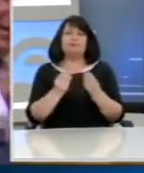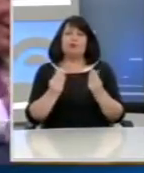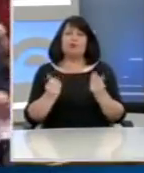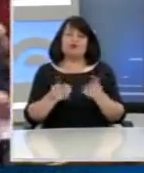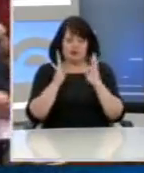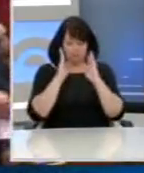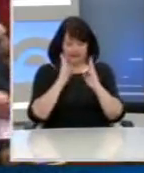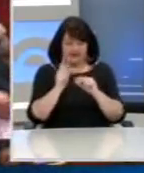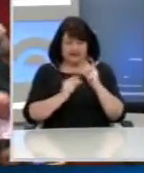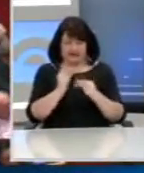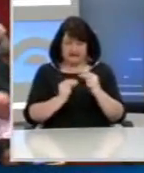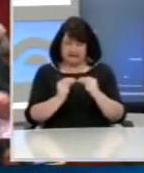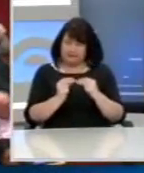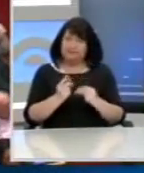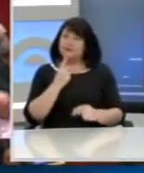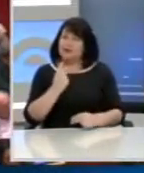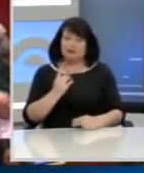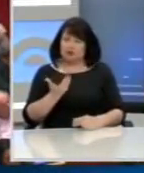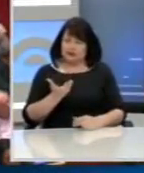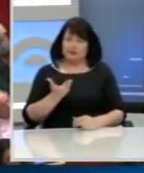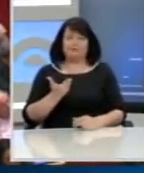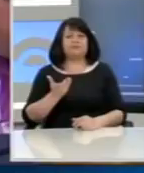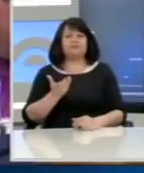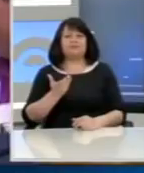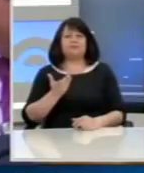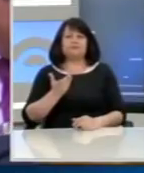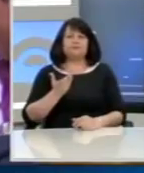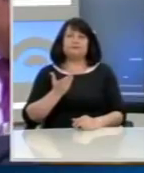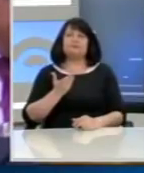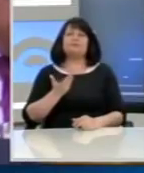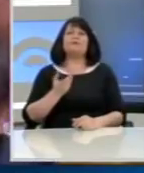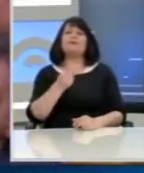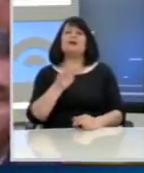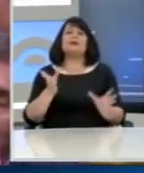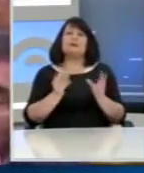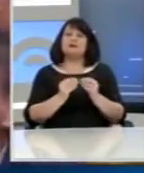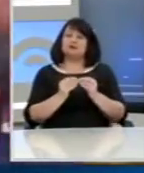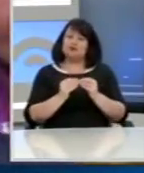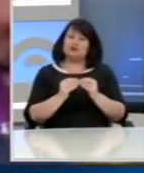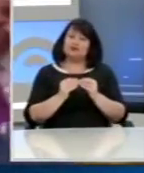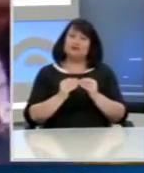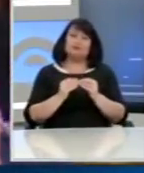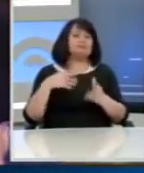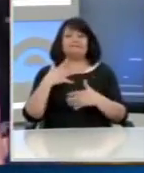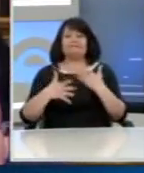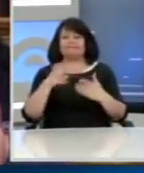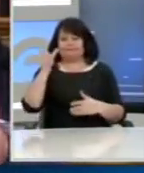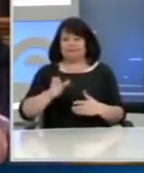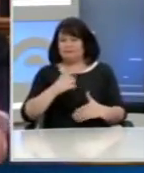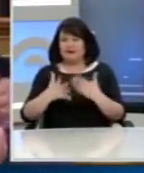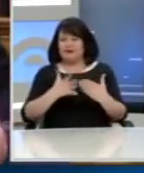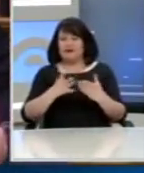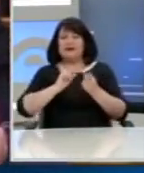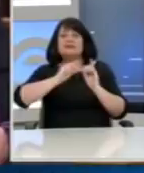συζήτησης και θα σας πω το εξής. Σε ό,τι αφορά το μπέρδεμά σας ανάμεσα στο